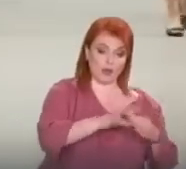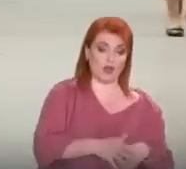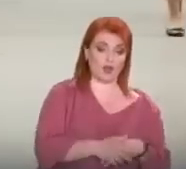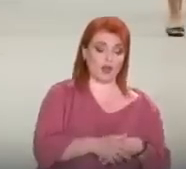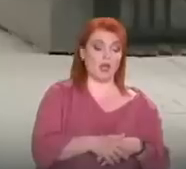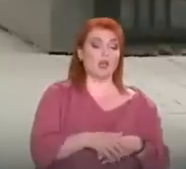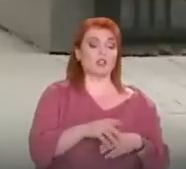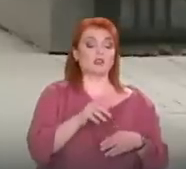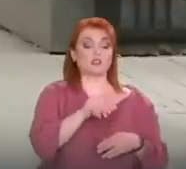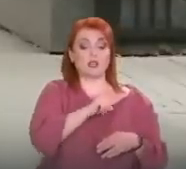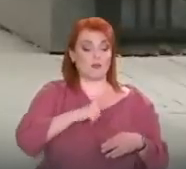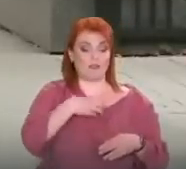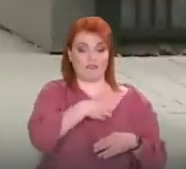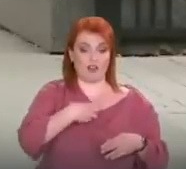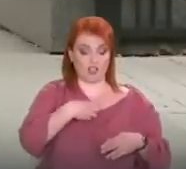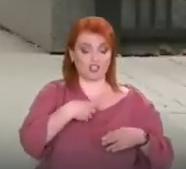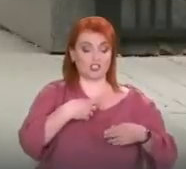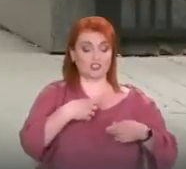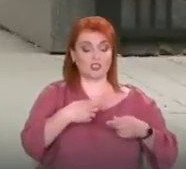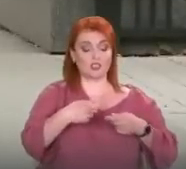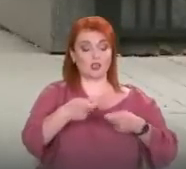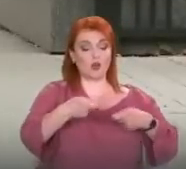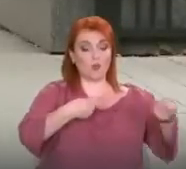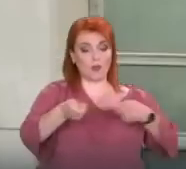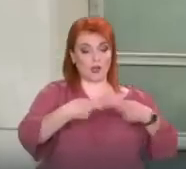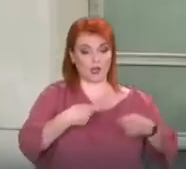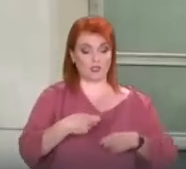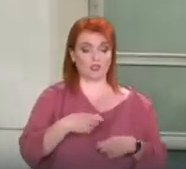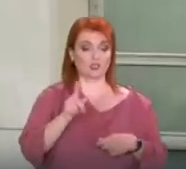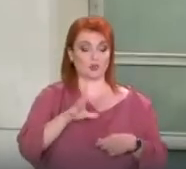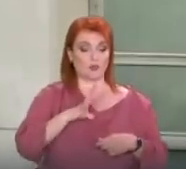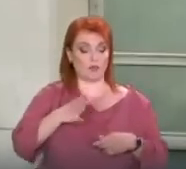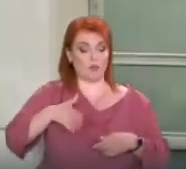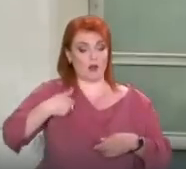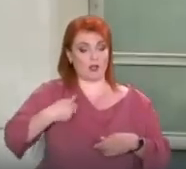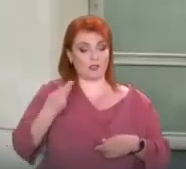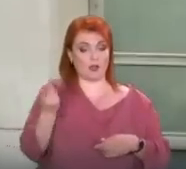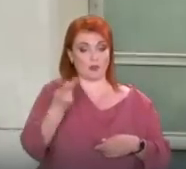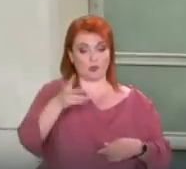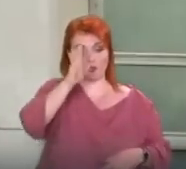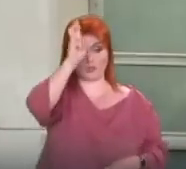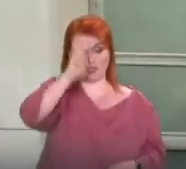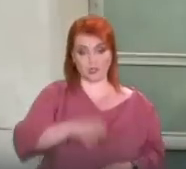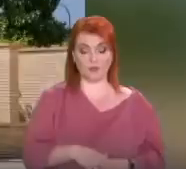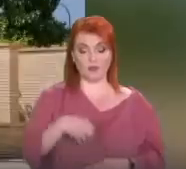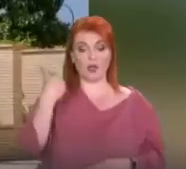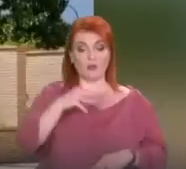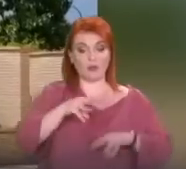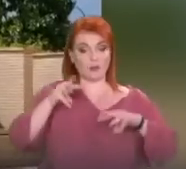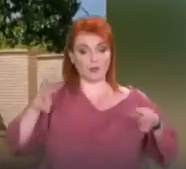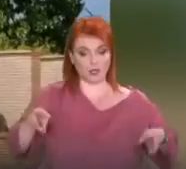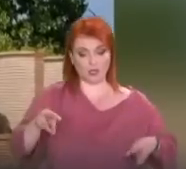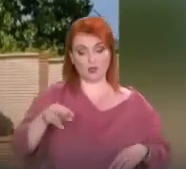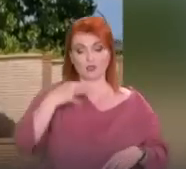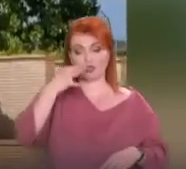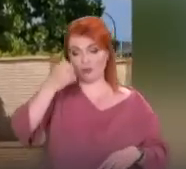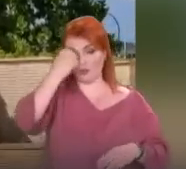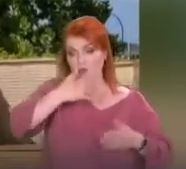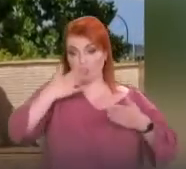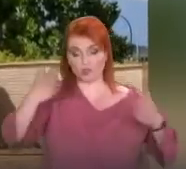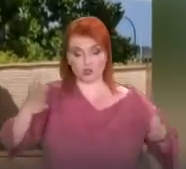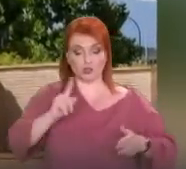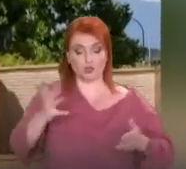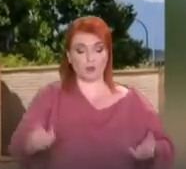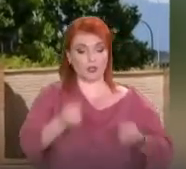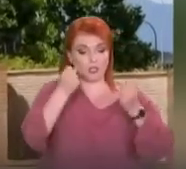aprofundarea agendei bilaterale în beneficiul ambelor state. Premierul Dorin Recean a salutat alinierea Liechtenstein la decizia Uniunii